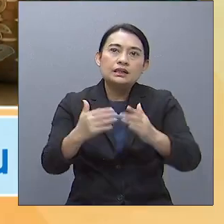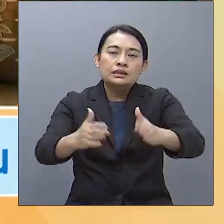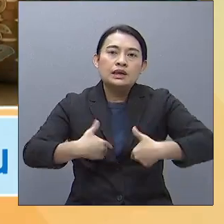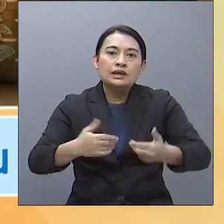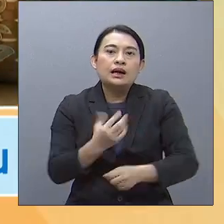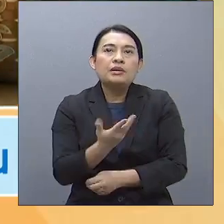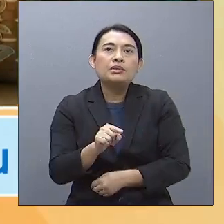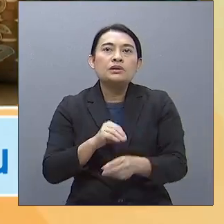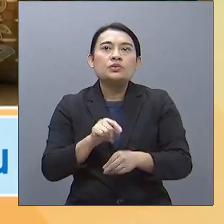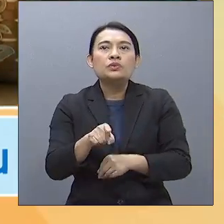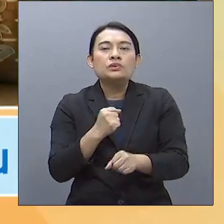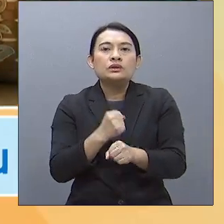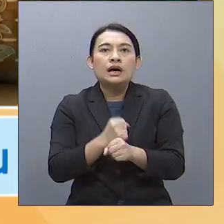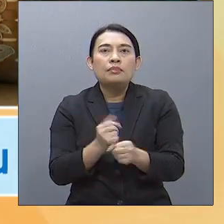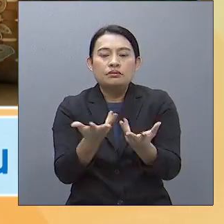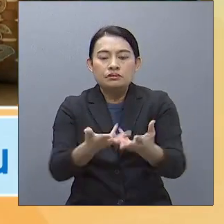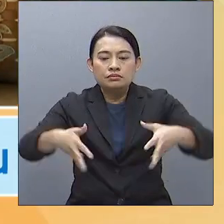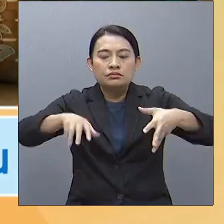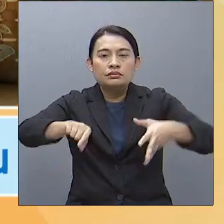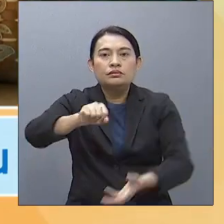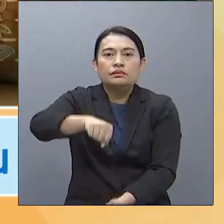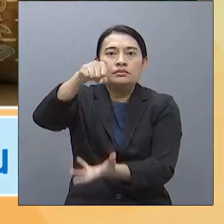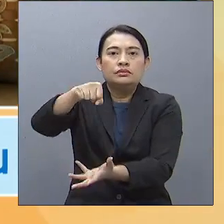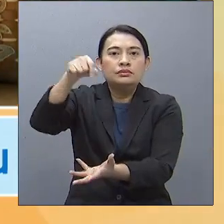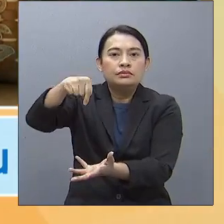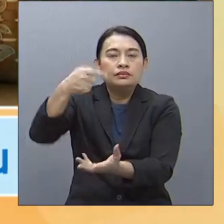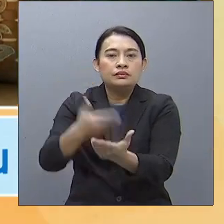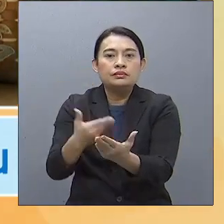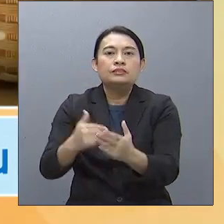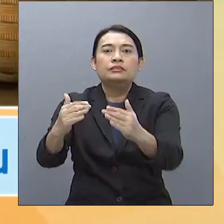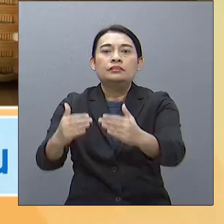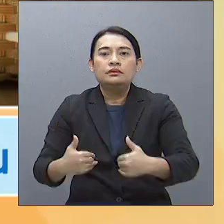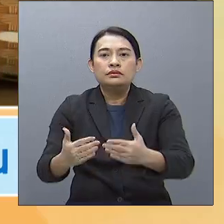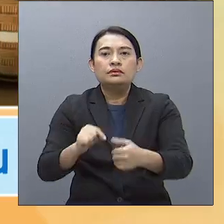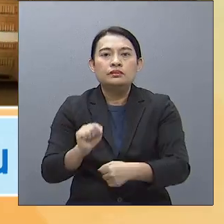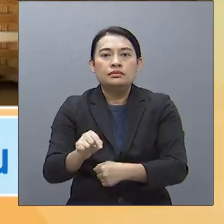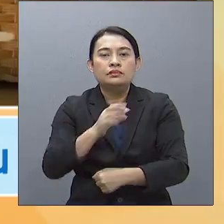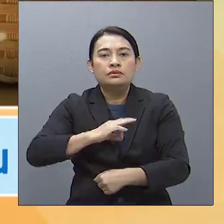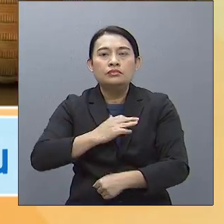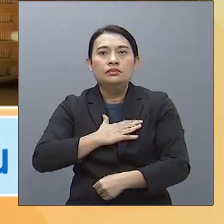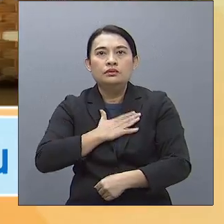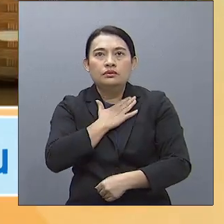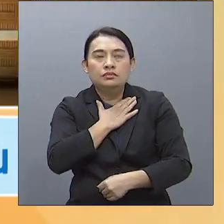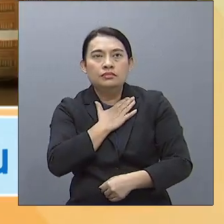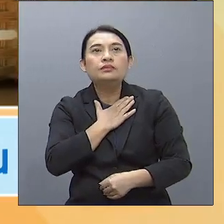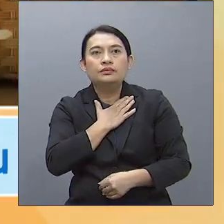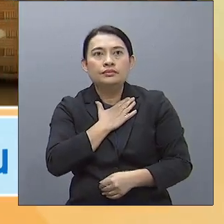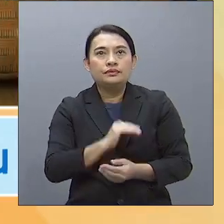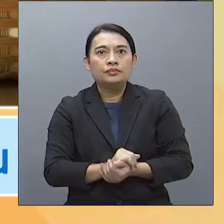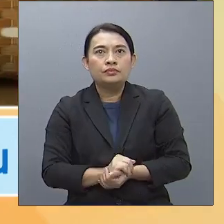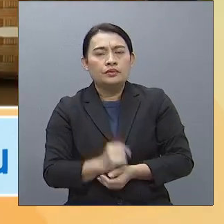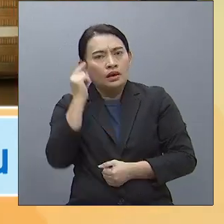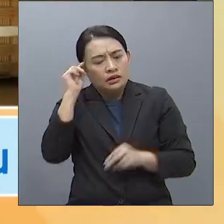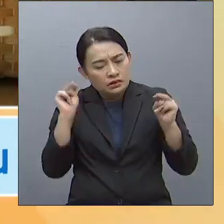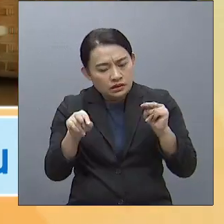อยู่ตรงเนี้ยเนี่ยสานกระเป๋าจากเทปกระดาษเหลือใช้แล้วกลายเป็นรายได้แบบเนี้ยมันสร้างความภาคภูมิใจนะคือมองเห็นไม่ได้แค่มองเห็นจ